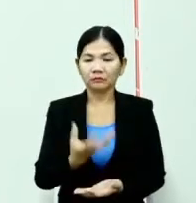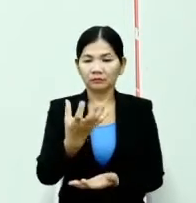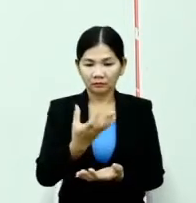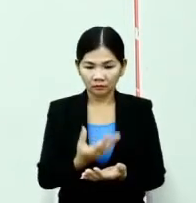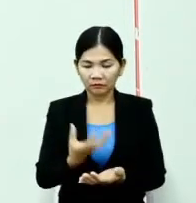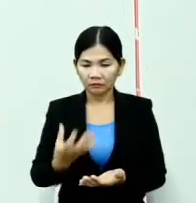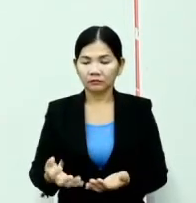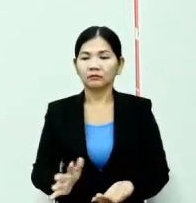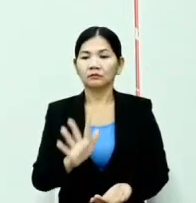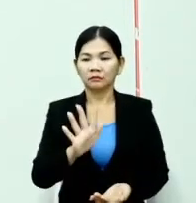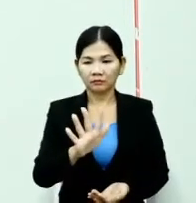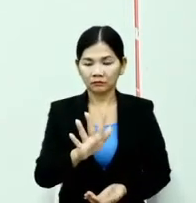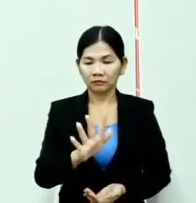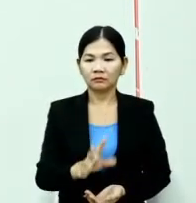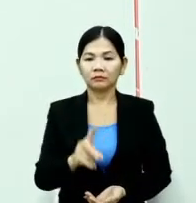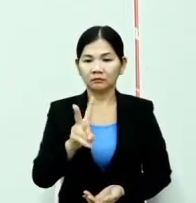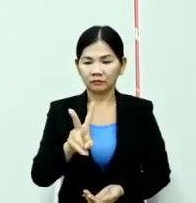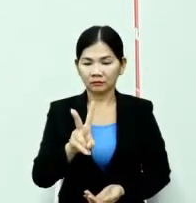ចា